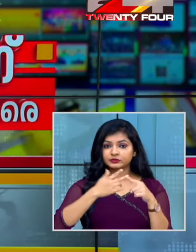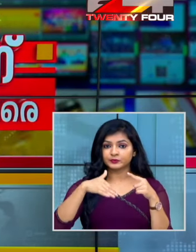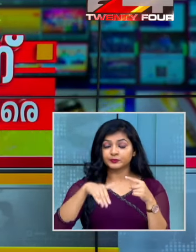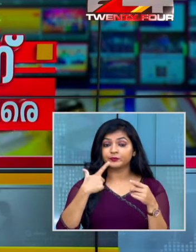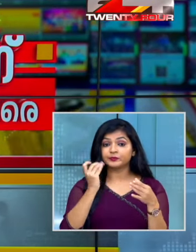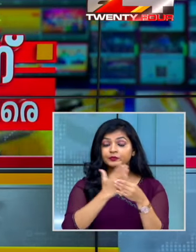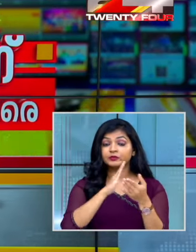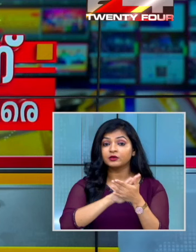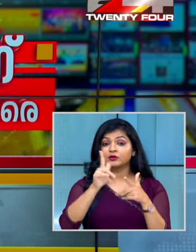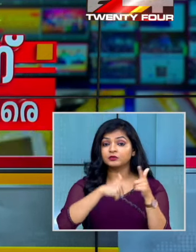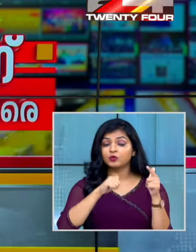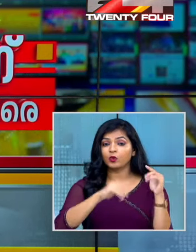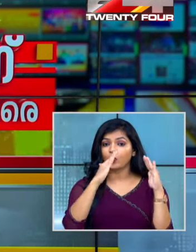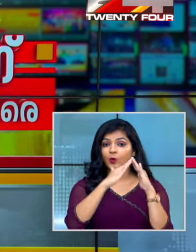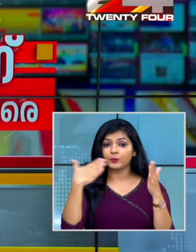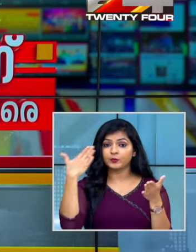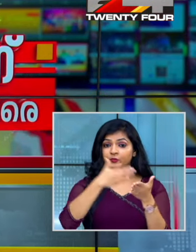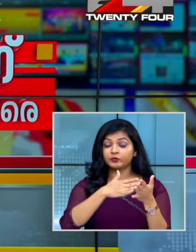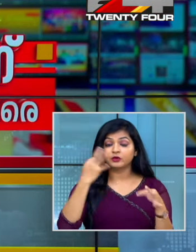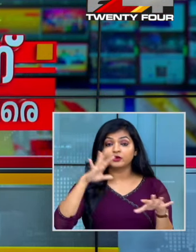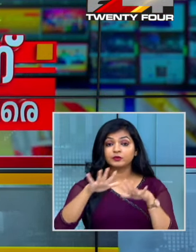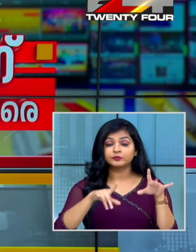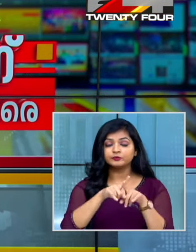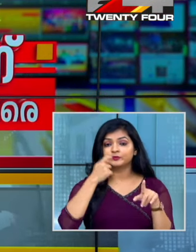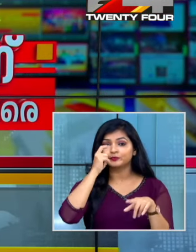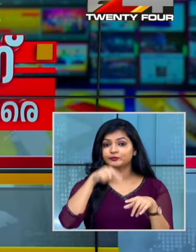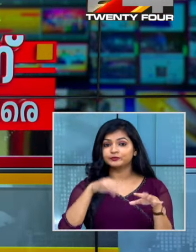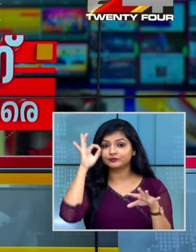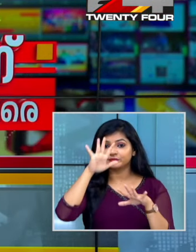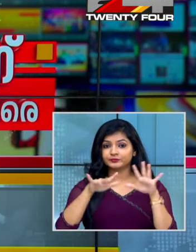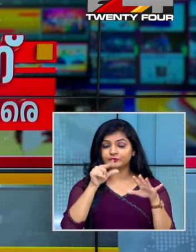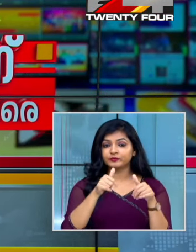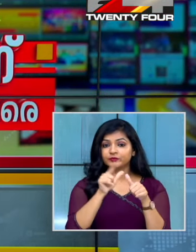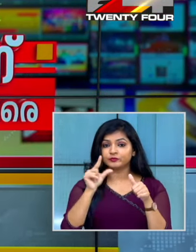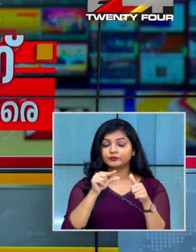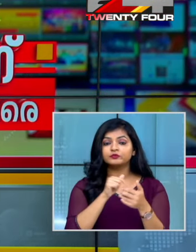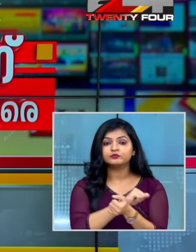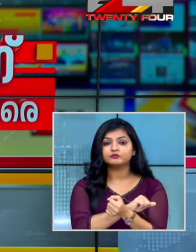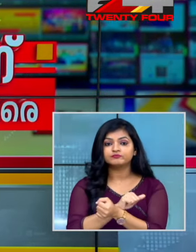കേസിൽ ഹൈദരാബാദിലെ വസതിയിലെത്തി നാടകീയമായാണ് നടനെ അറസ്റ്റ് ചെയ്തത്.